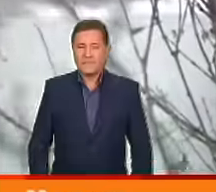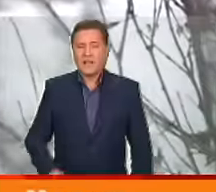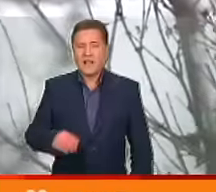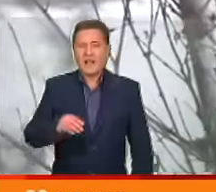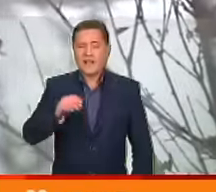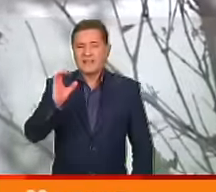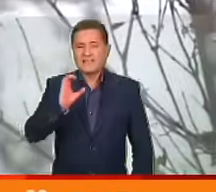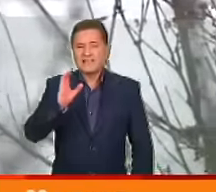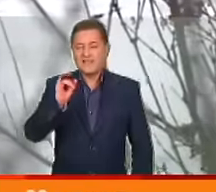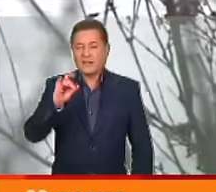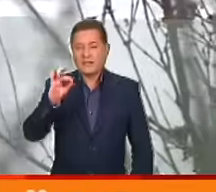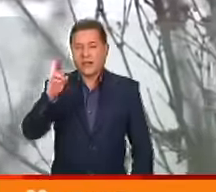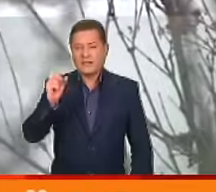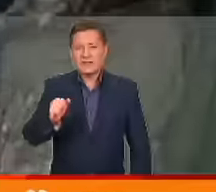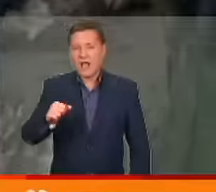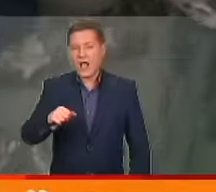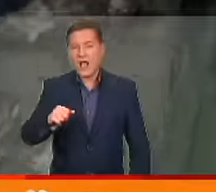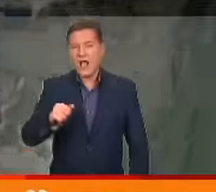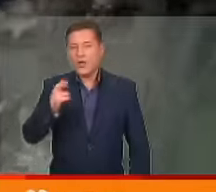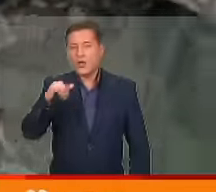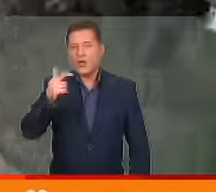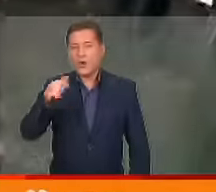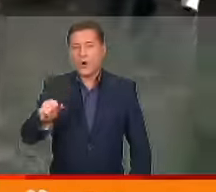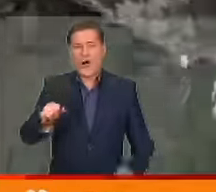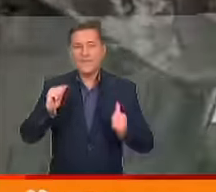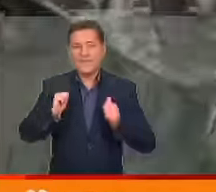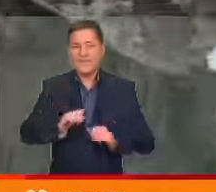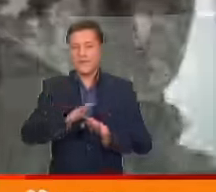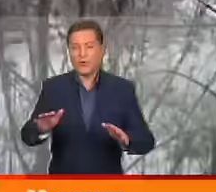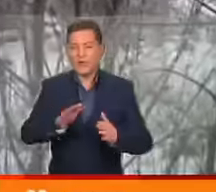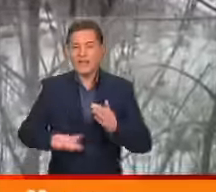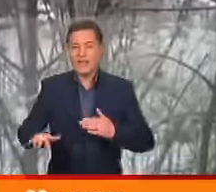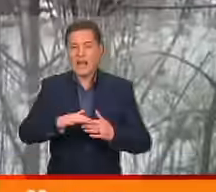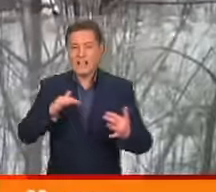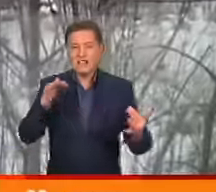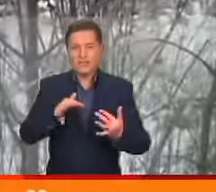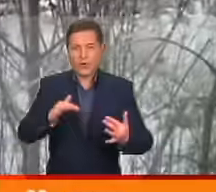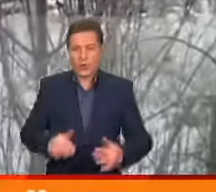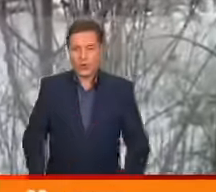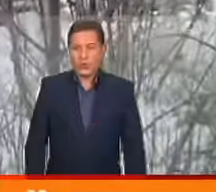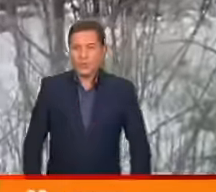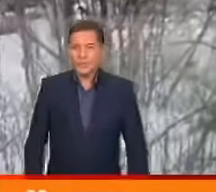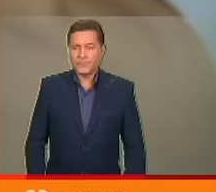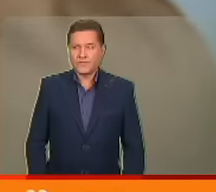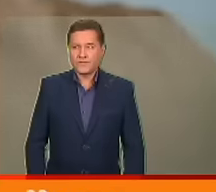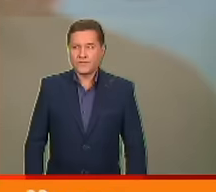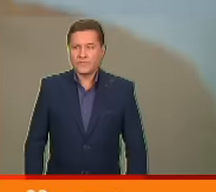Світлодарська дуга. Відносно спокійний на традиційно неспокійній ділянці фронту день.